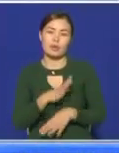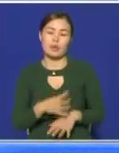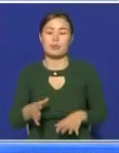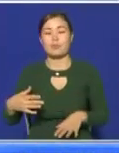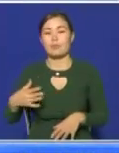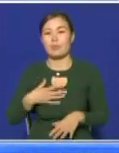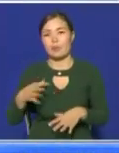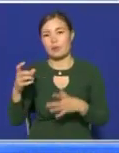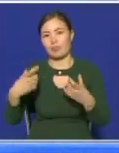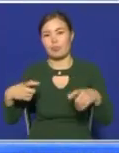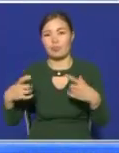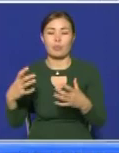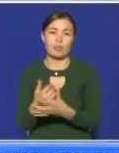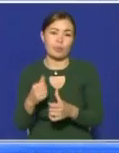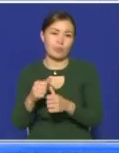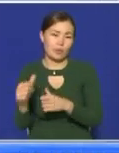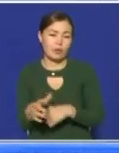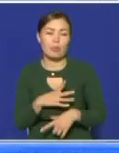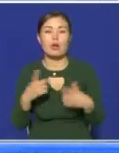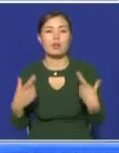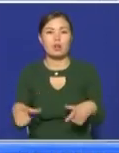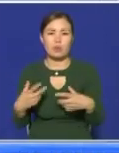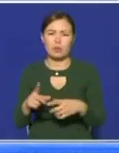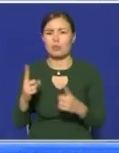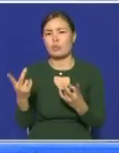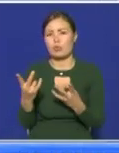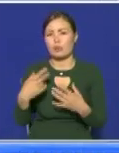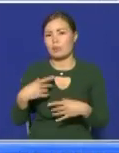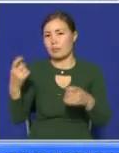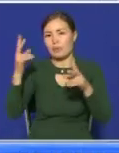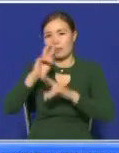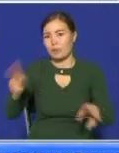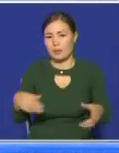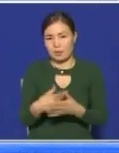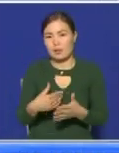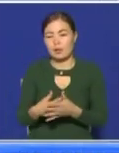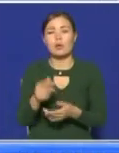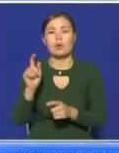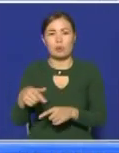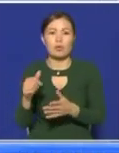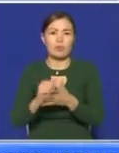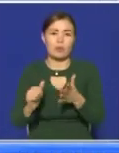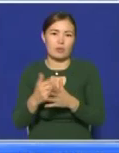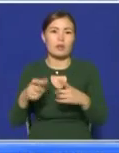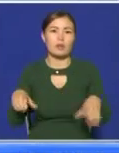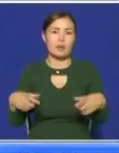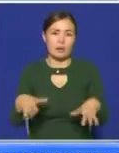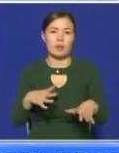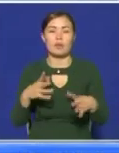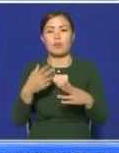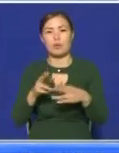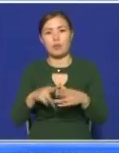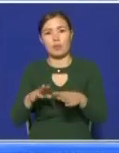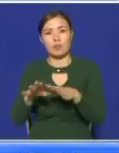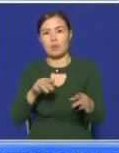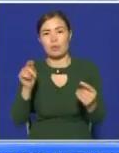бізде тест алды бізден бөлек. Ол тесттің не үшін керек екенін біз білген жоқпыз ол жерде. Себебі бұл тест тек қана сіздердің деңгейлеріңізді анықтау үшін